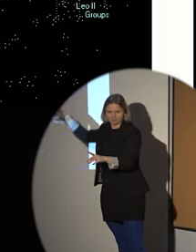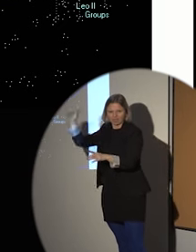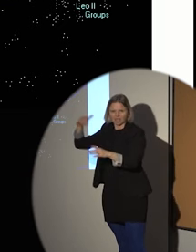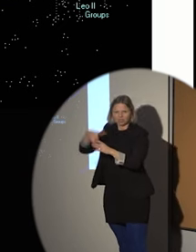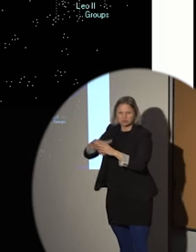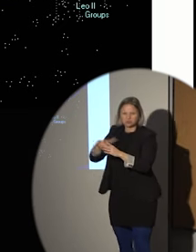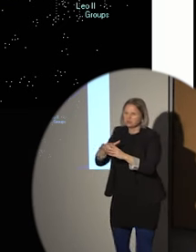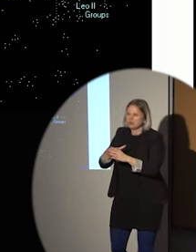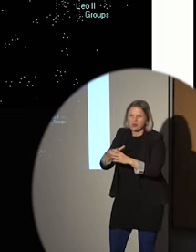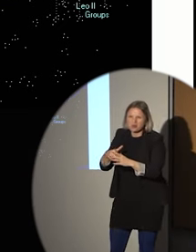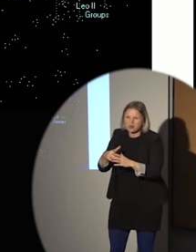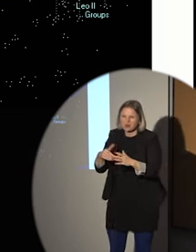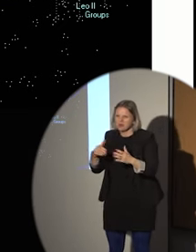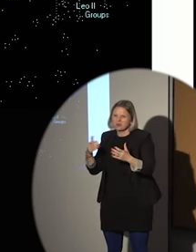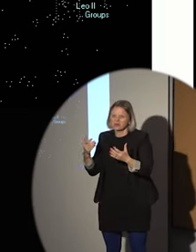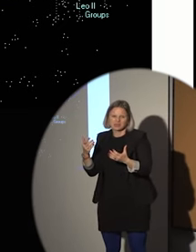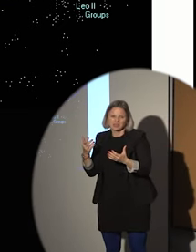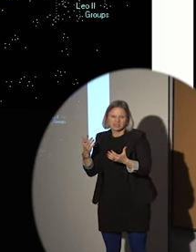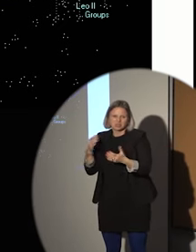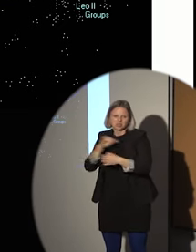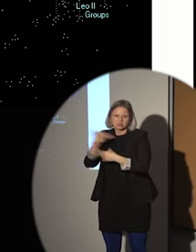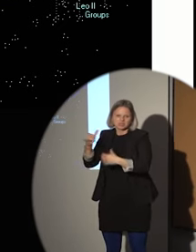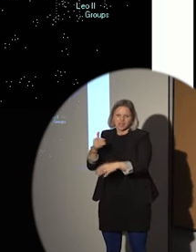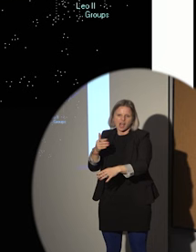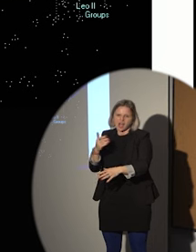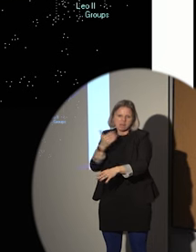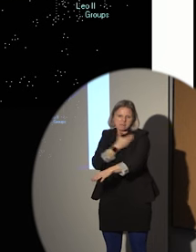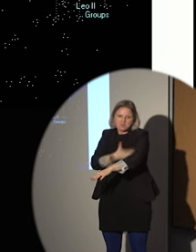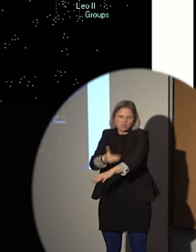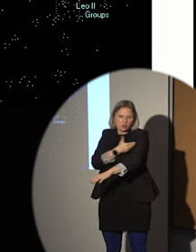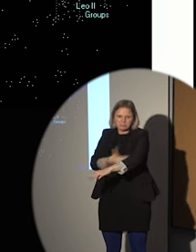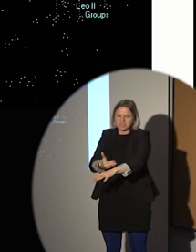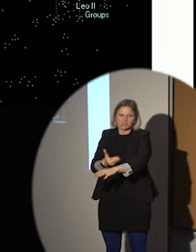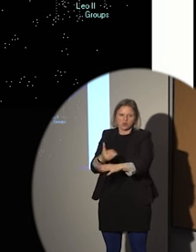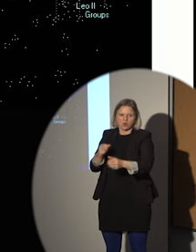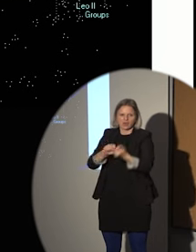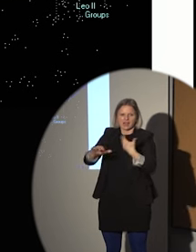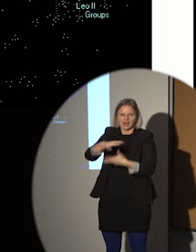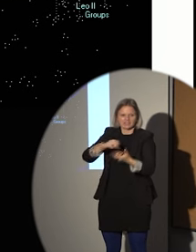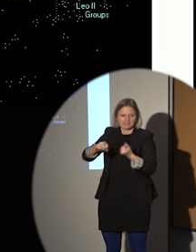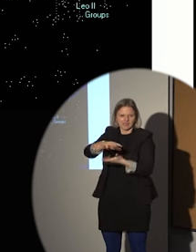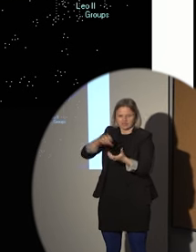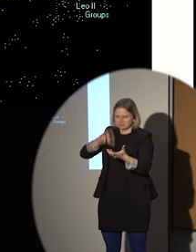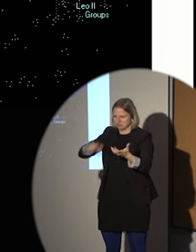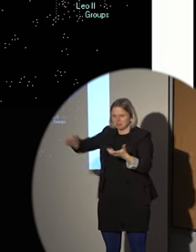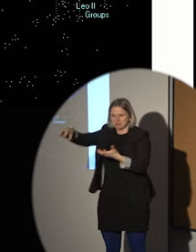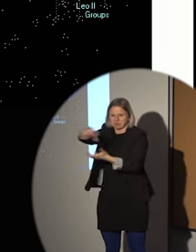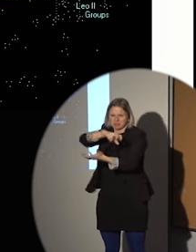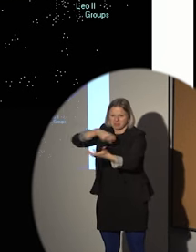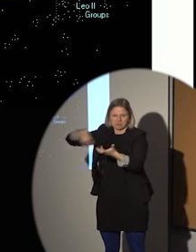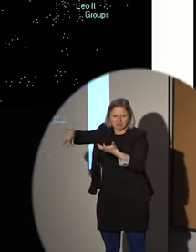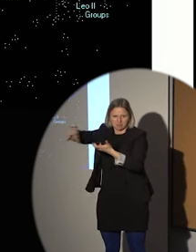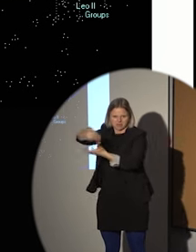milliers, des centaines de milliers, voire jusqu'aux millions de galaxies qui tombent dans un centre commun. Donc quelque chose de très très